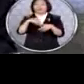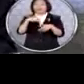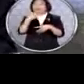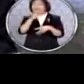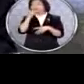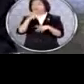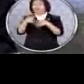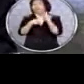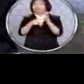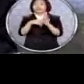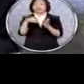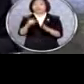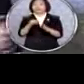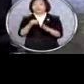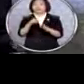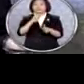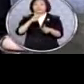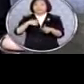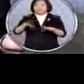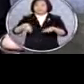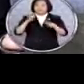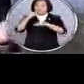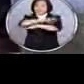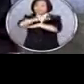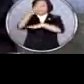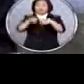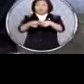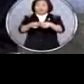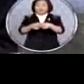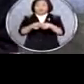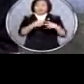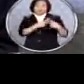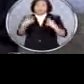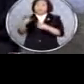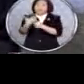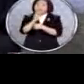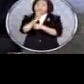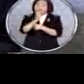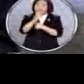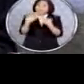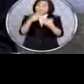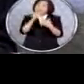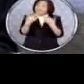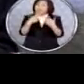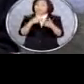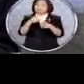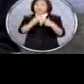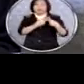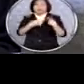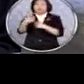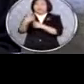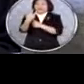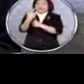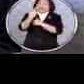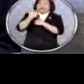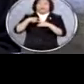程一见报完全就公开了，蔡主席是不断地问你要说清楚，我说得很清楚了，他们还是在硬凹。 你